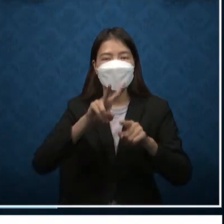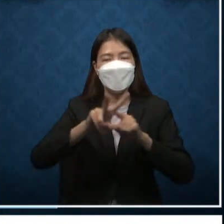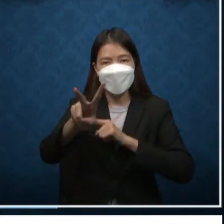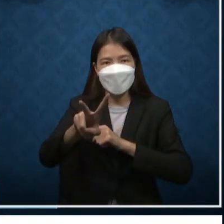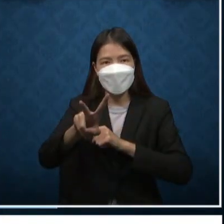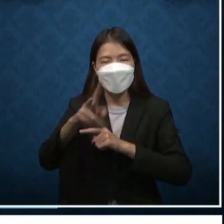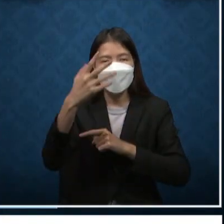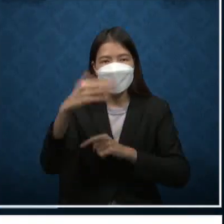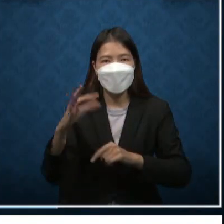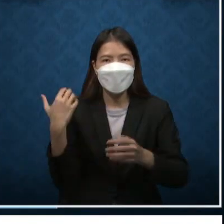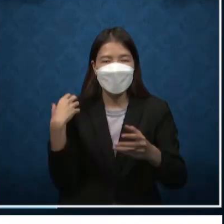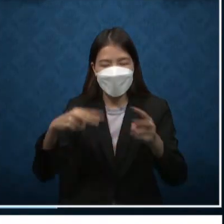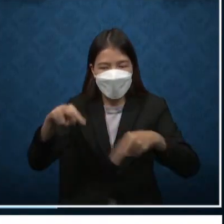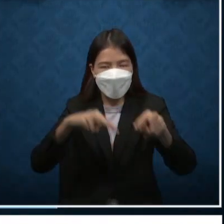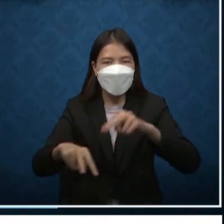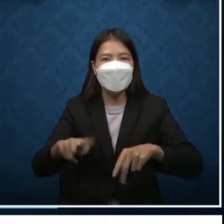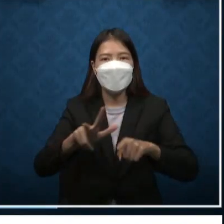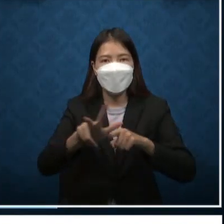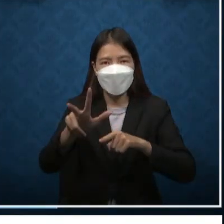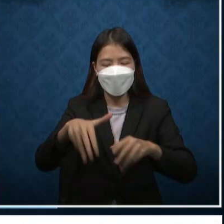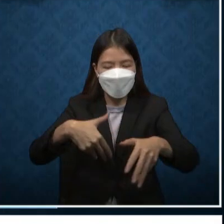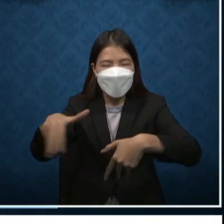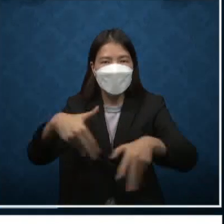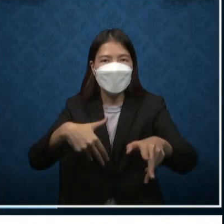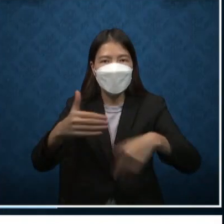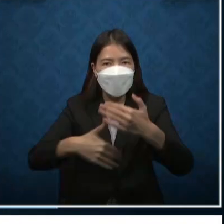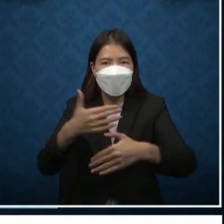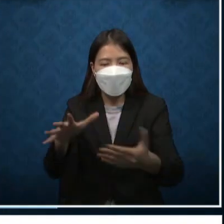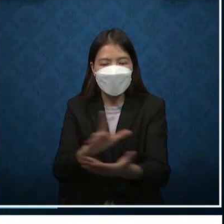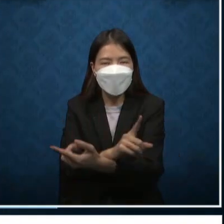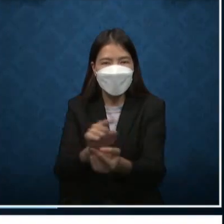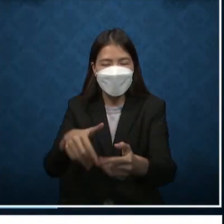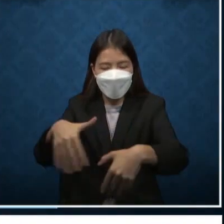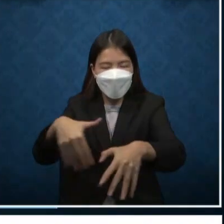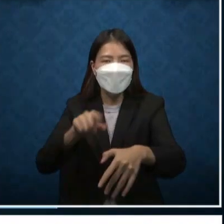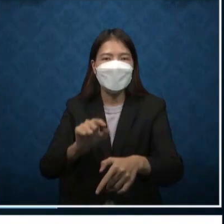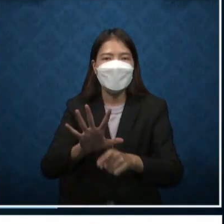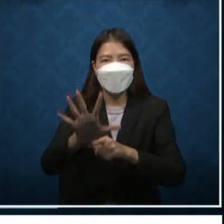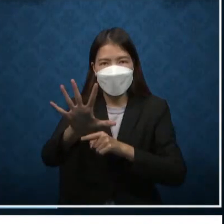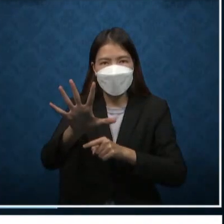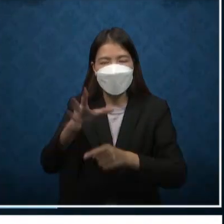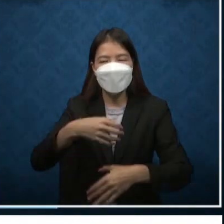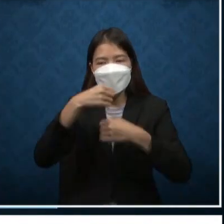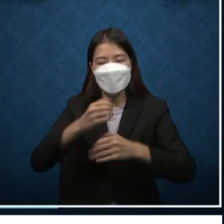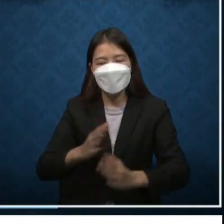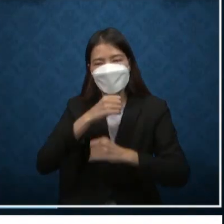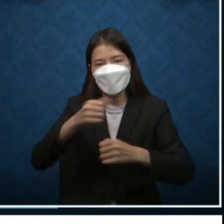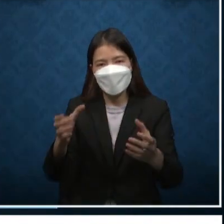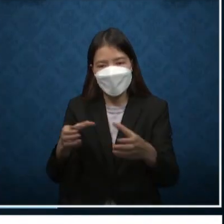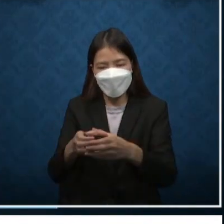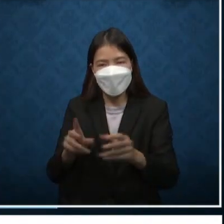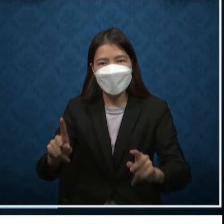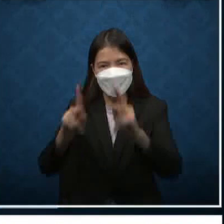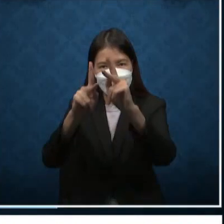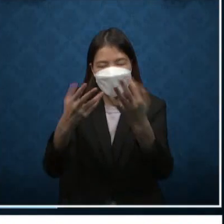2 คมก workload3 คมส่เสรงผลง Jie ทองถิน4 คมภาษณาชุมจน5 คม กิจการผู้สูงอายุ6 คมสน